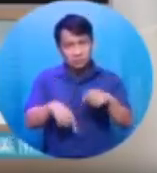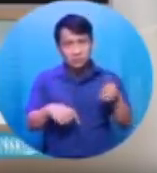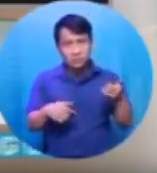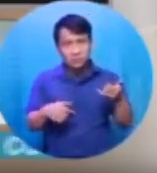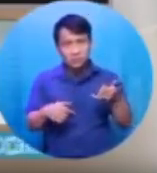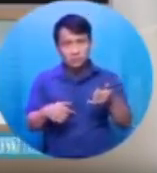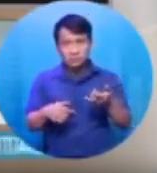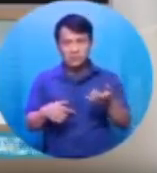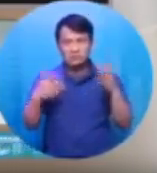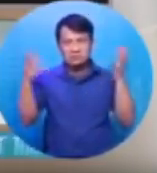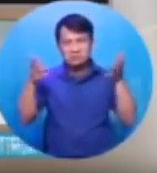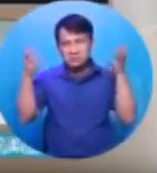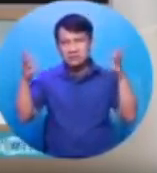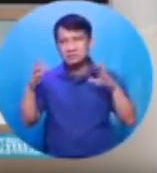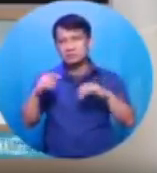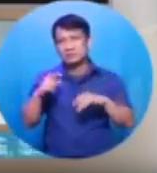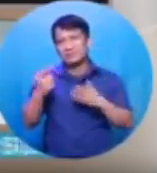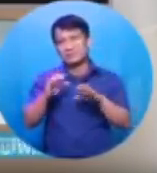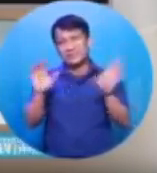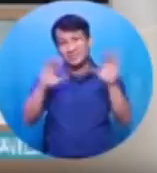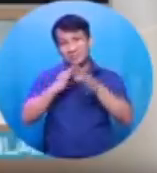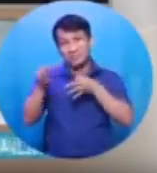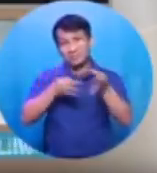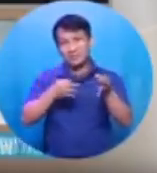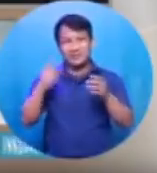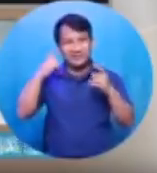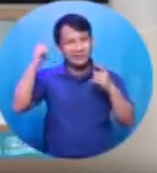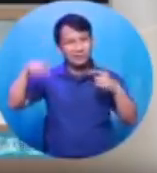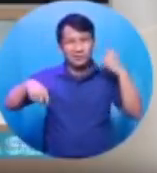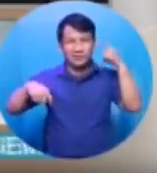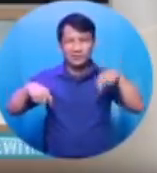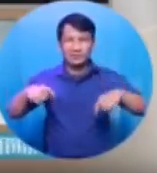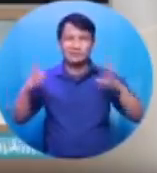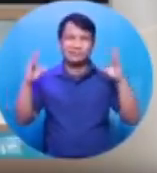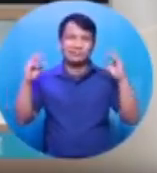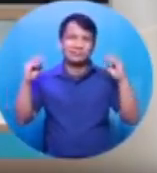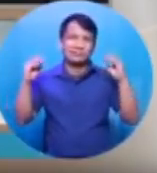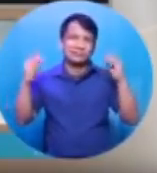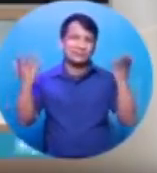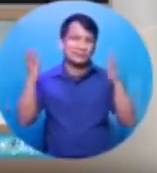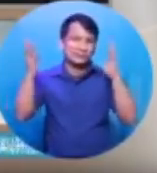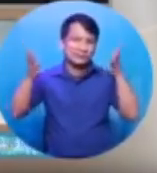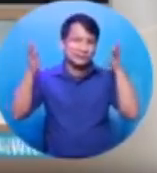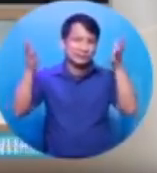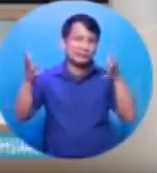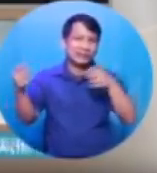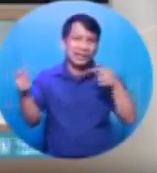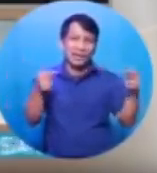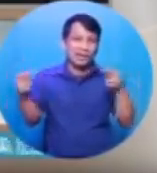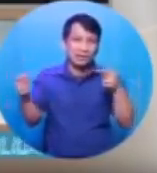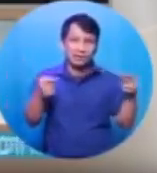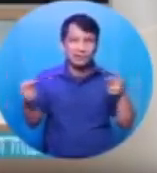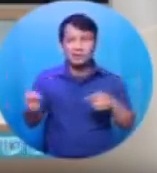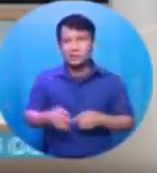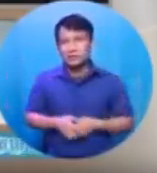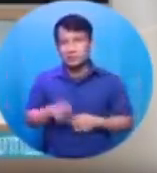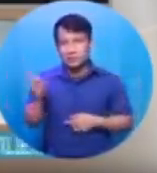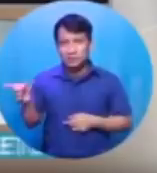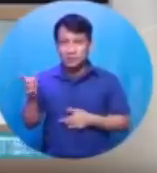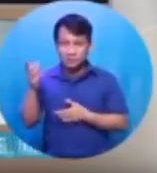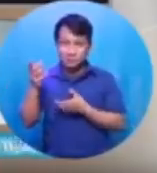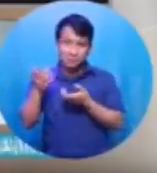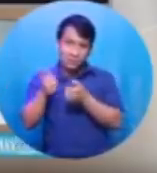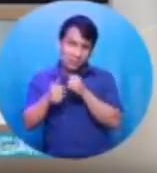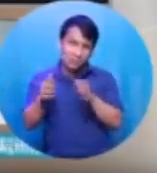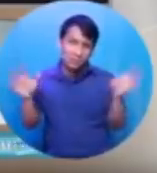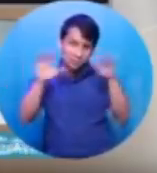lang. Doon na yung babae mo eh. Binilihan mo ng bulaklak at saka cake yung anak mo kahit man lang sana panggata. Patunayan mo. Patunayan mo. Patunayan mo.